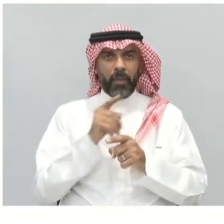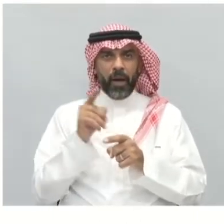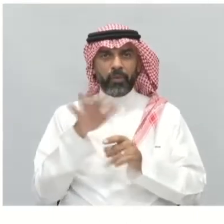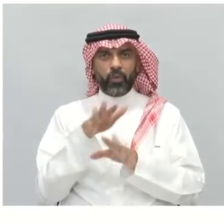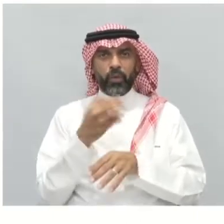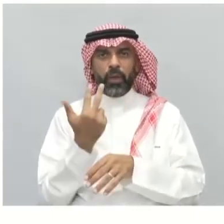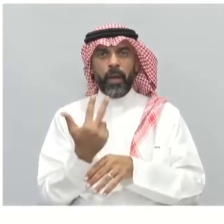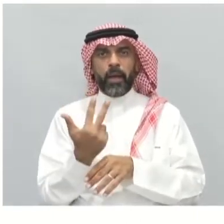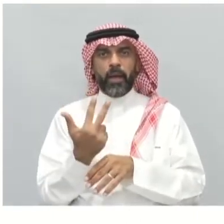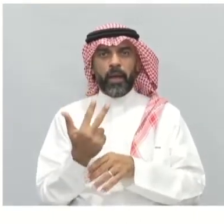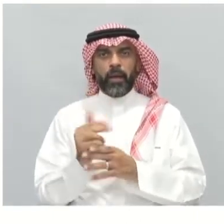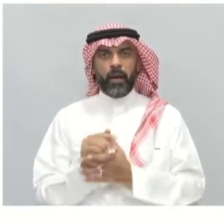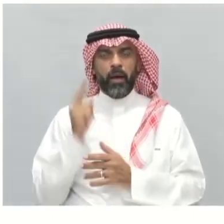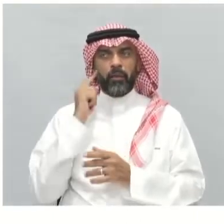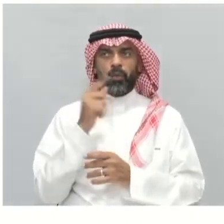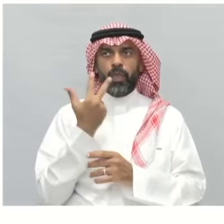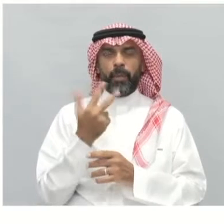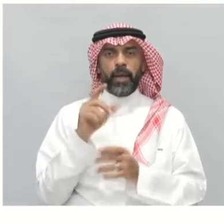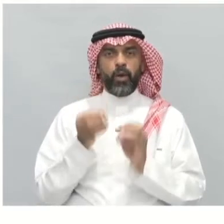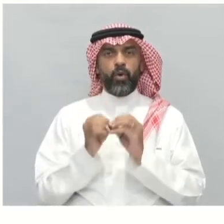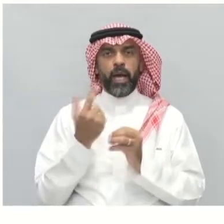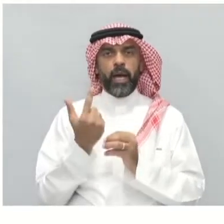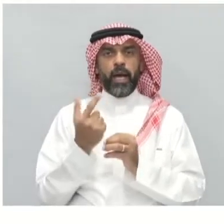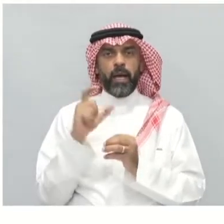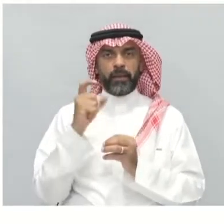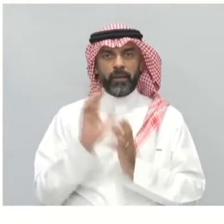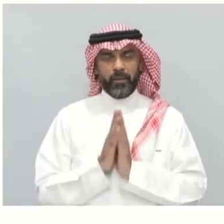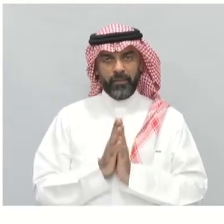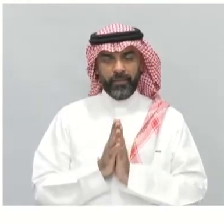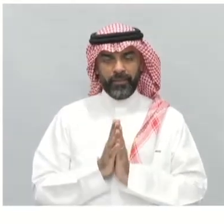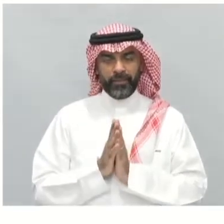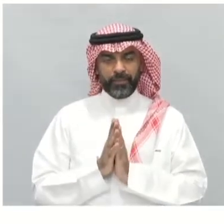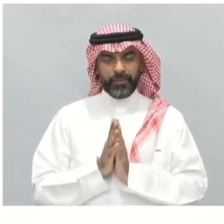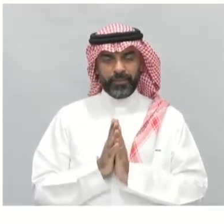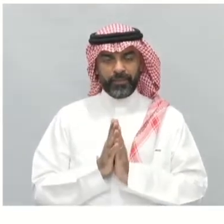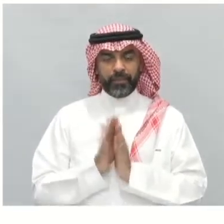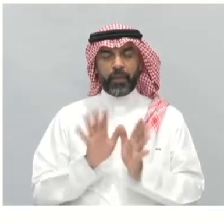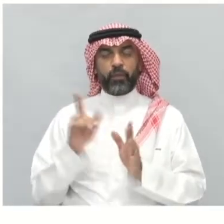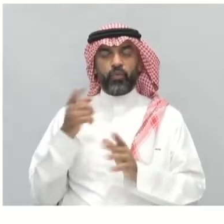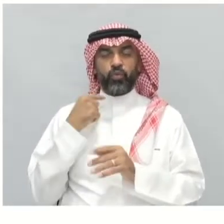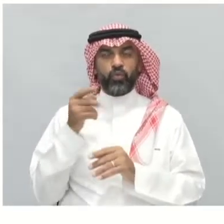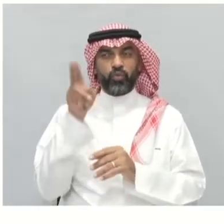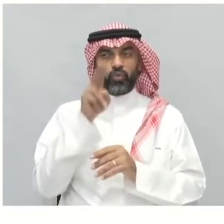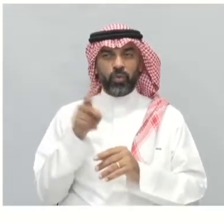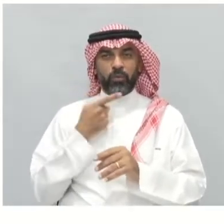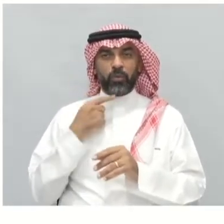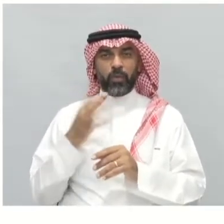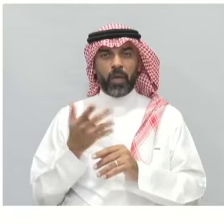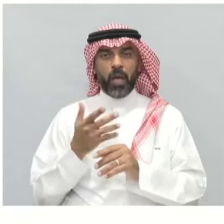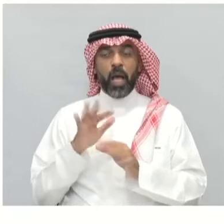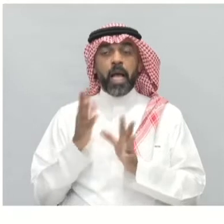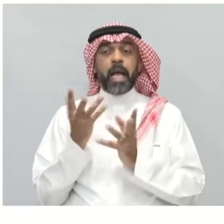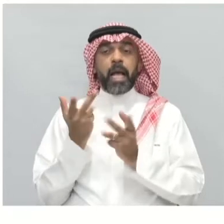سبعه ثمانيه وهذا الوجه الواحد طيب المطلوب كم عدد المربعات